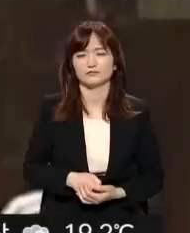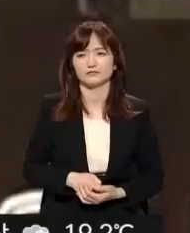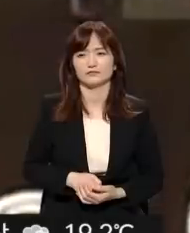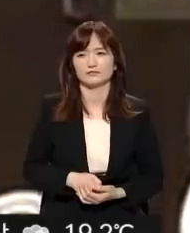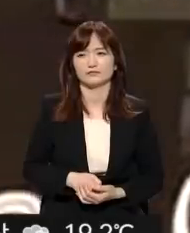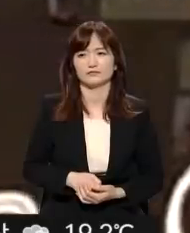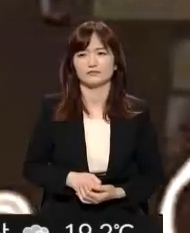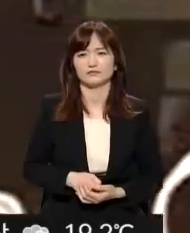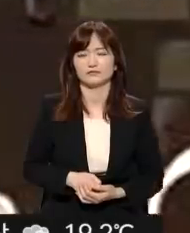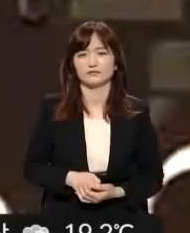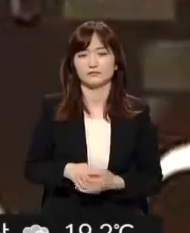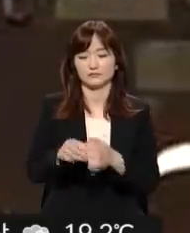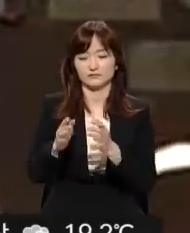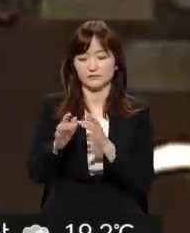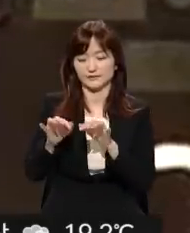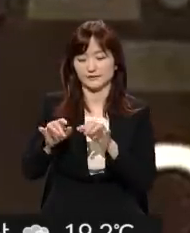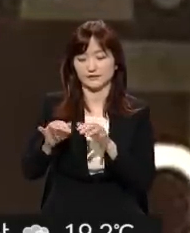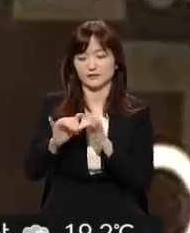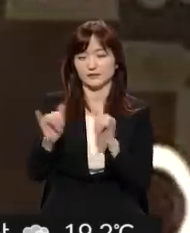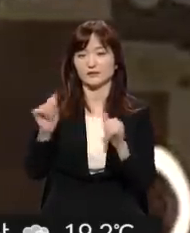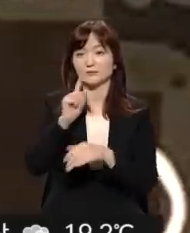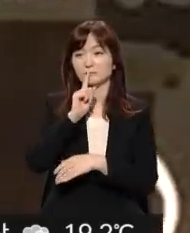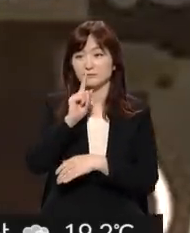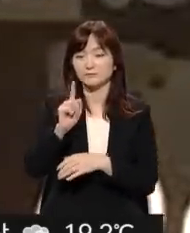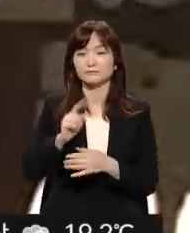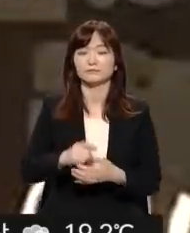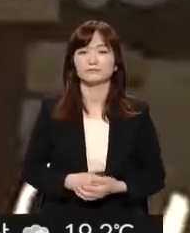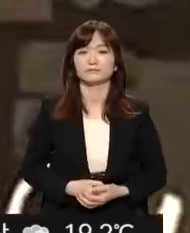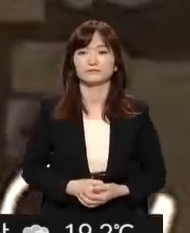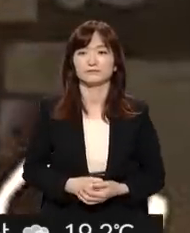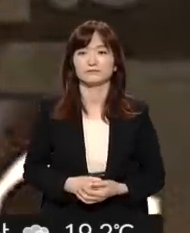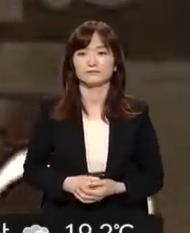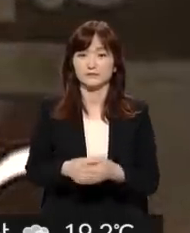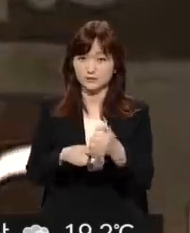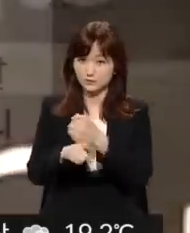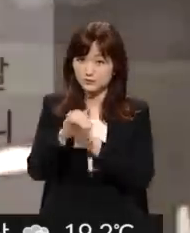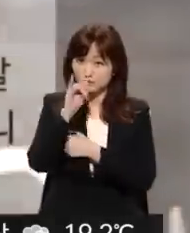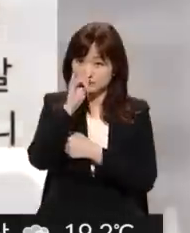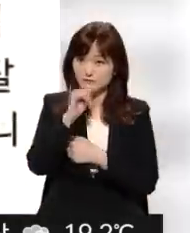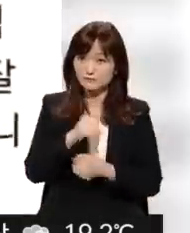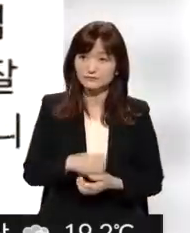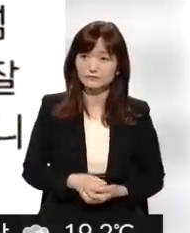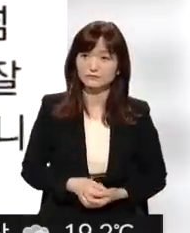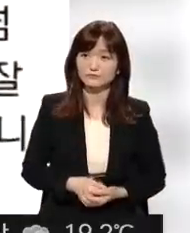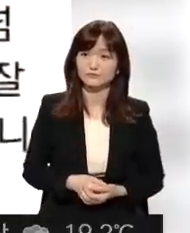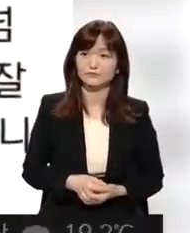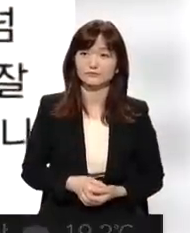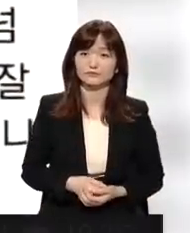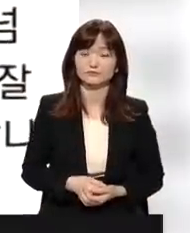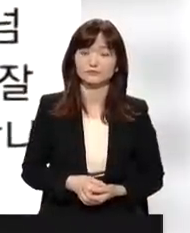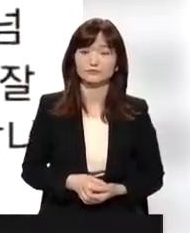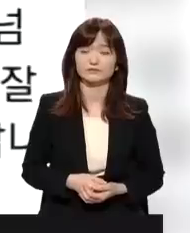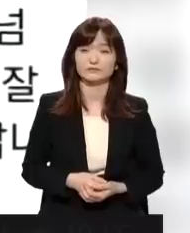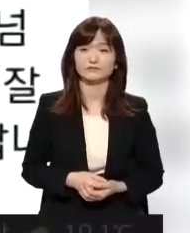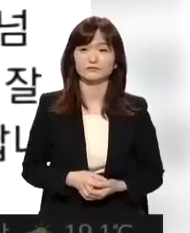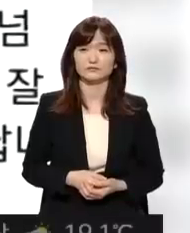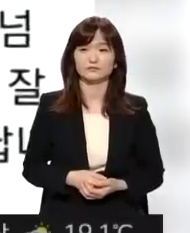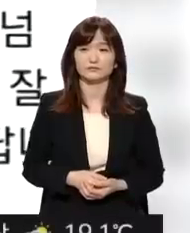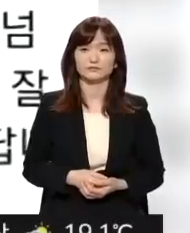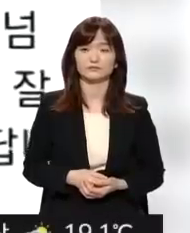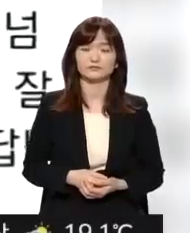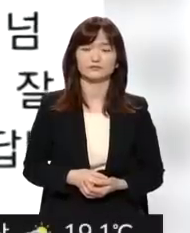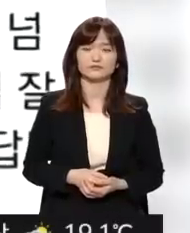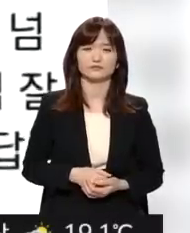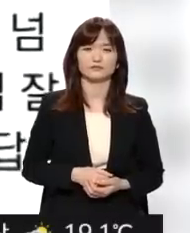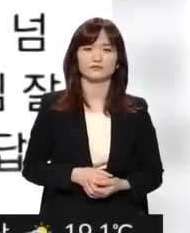이 작성자의 주장이긴 하지만 이 정도면 사연이 있는 거 아니에요? 뭐 분명히 이제 저희들이 뭐 노 시니어 존, 흔히